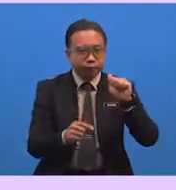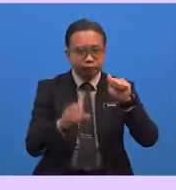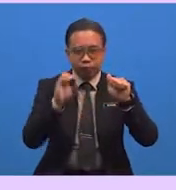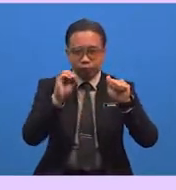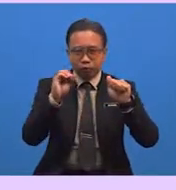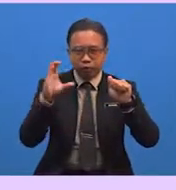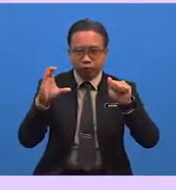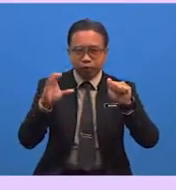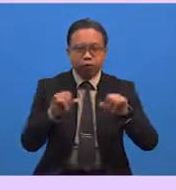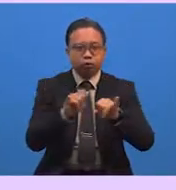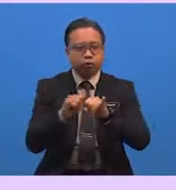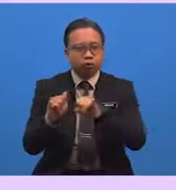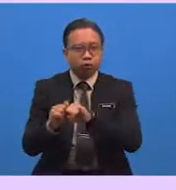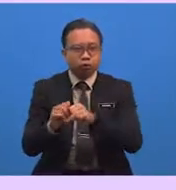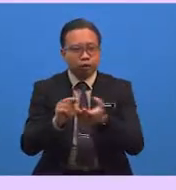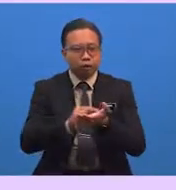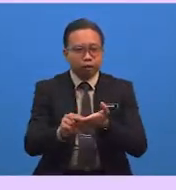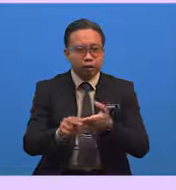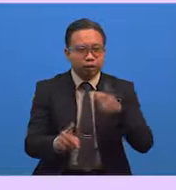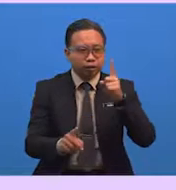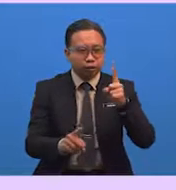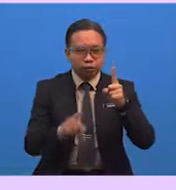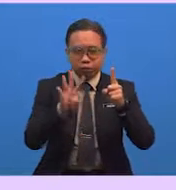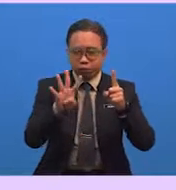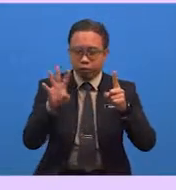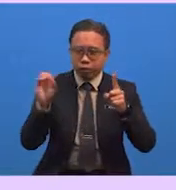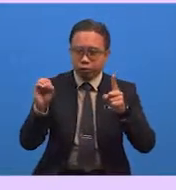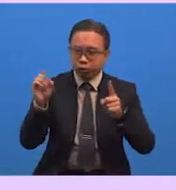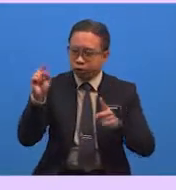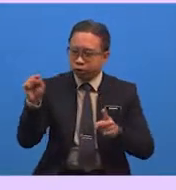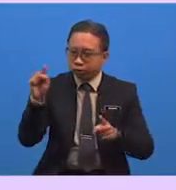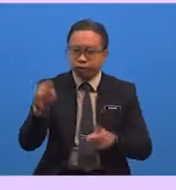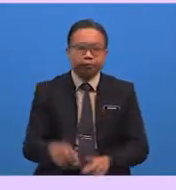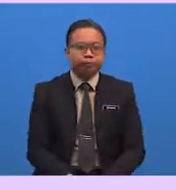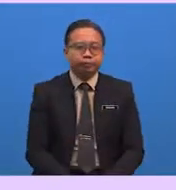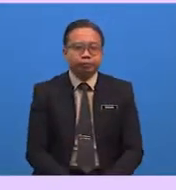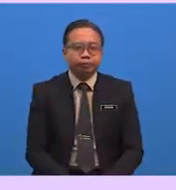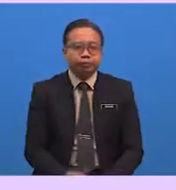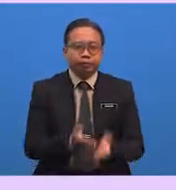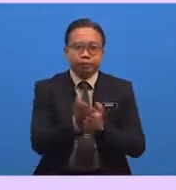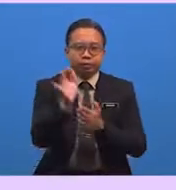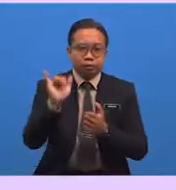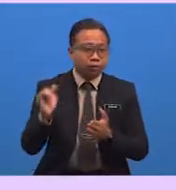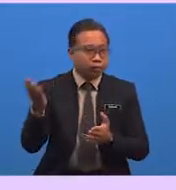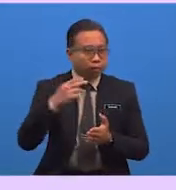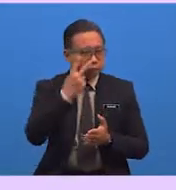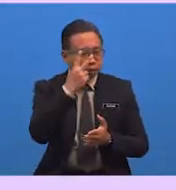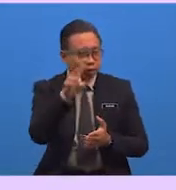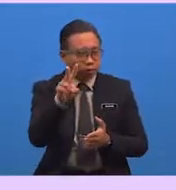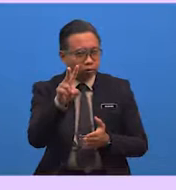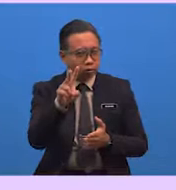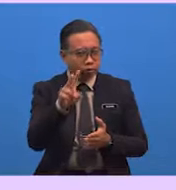AOC juga bernilai 140 darjah. Seterusnya, mari kita